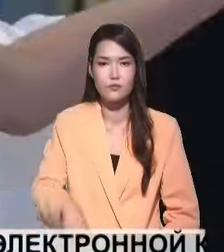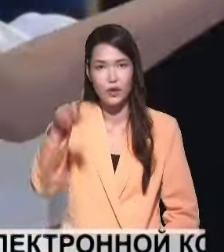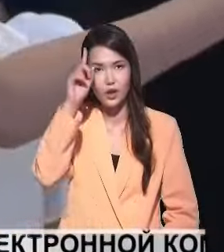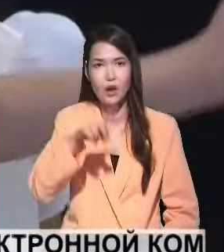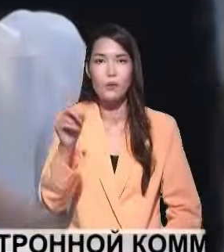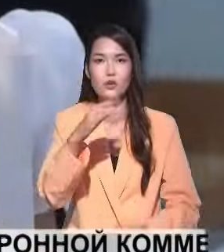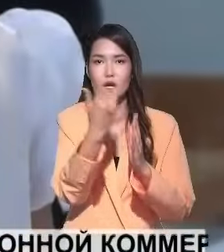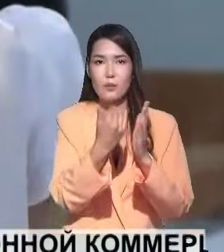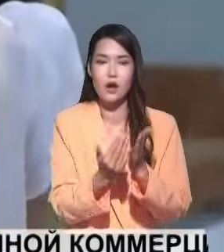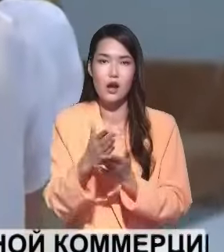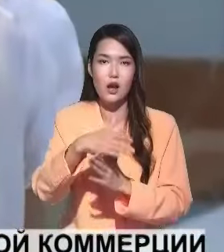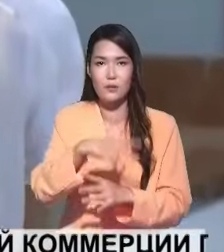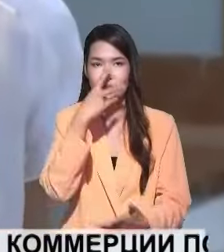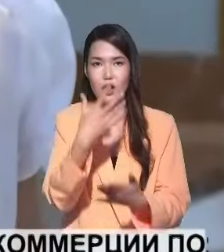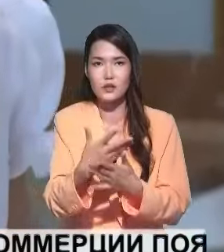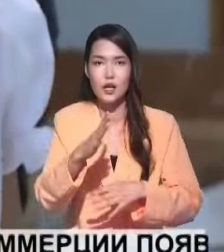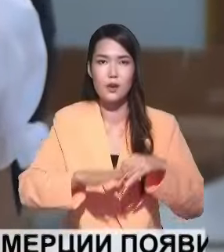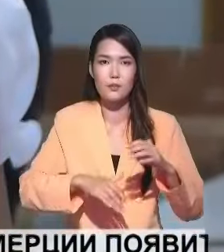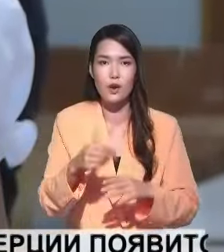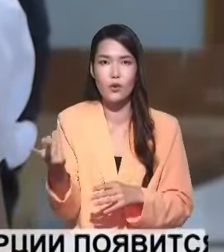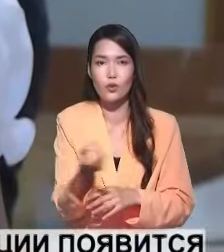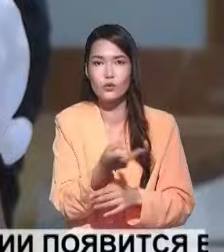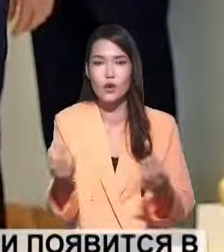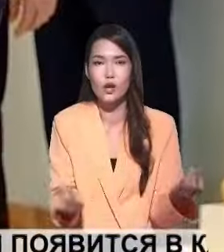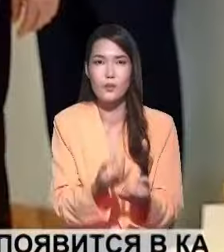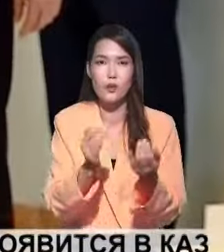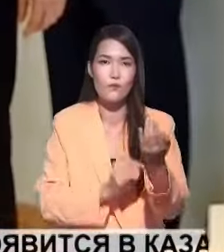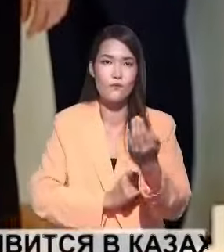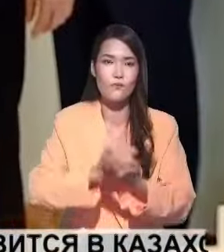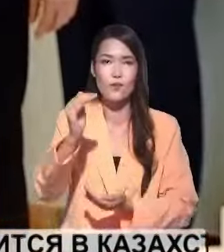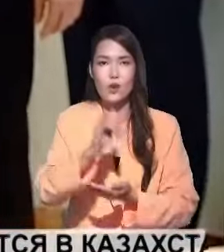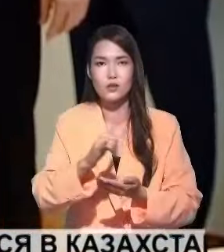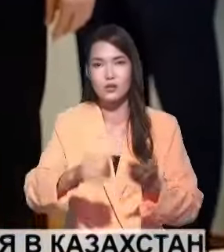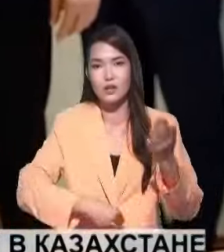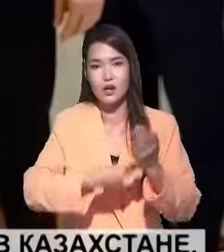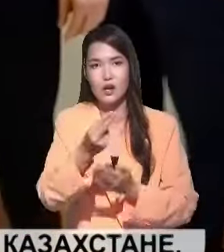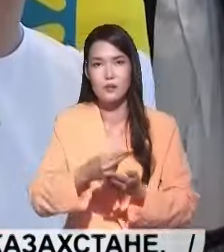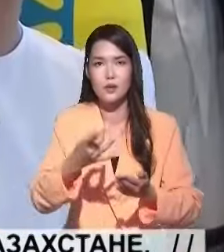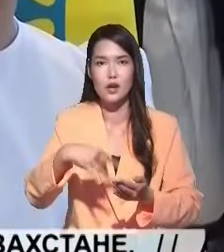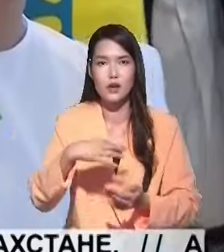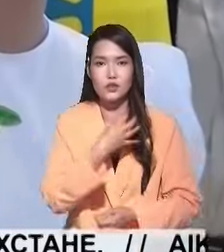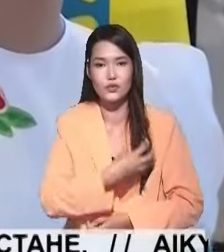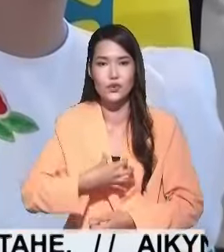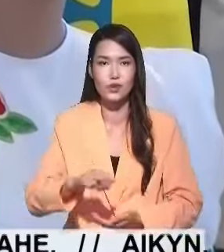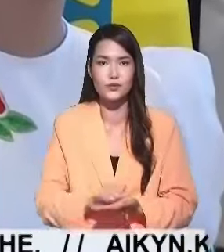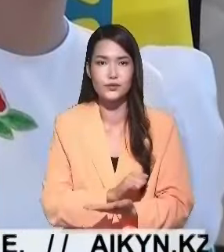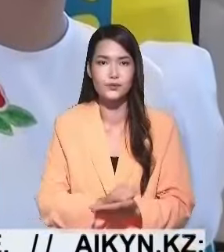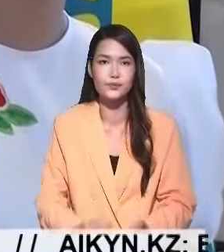Отмечу, что программа визита предусматривает проведение двусторонних переговоров на высшем уровне и подписание ряда важных документов.